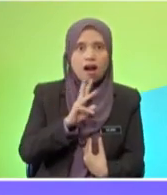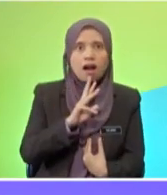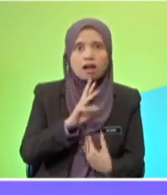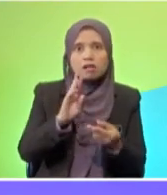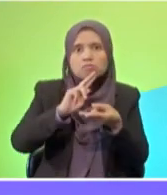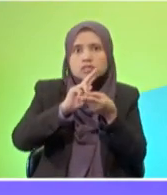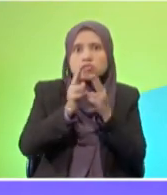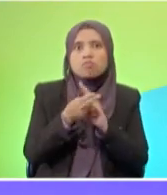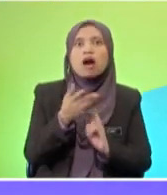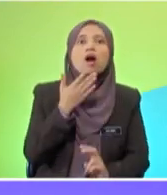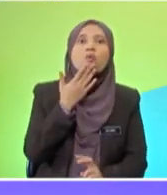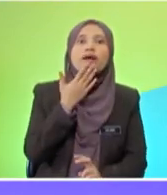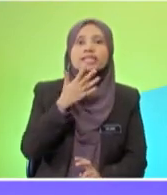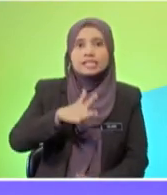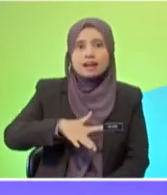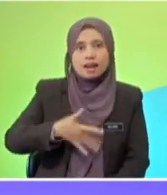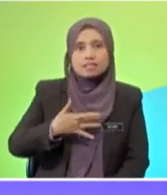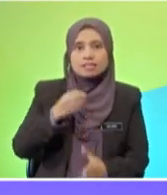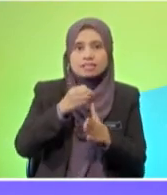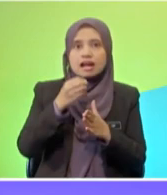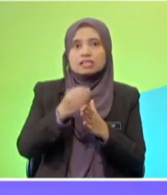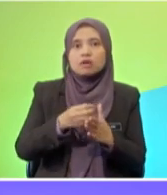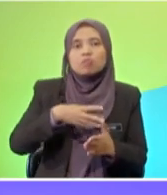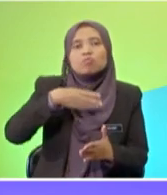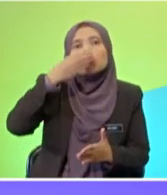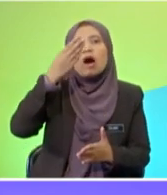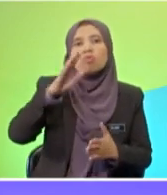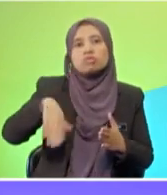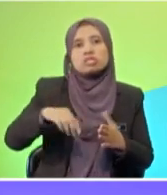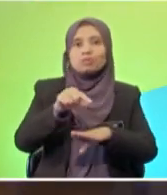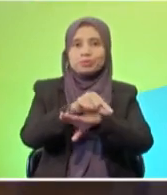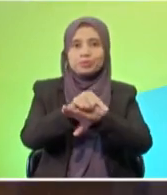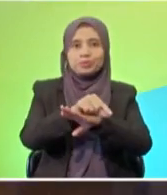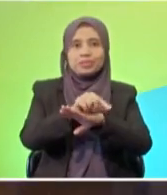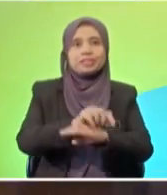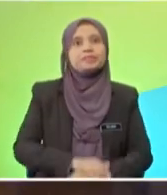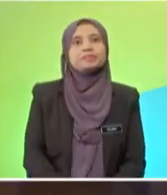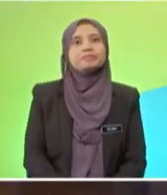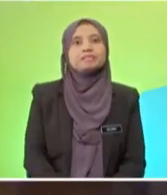warna rasa ataupun bau sebelum gunung air tersebut